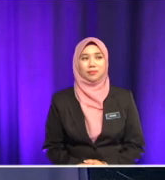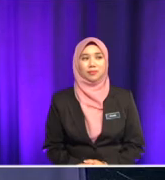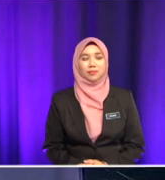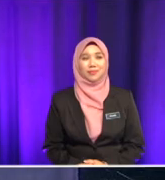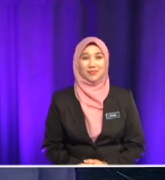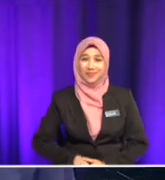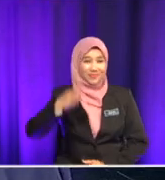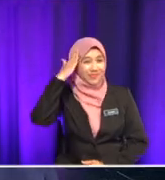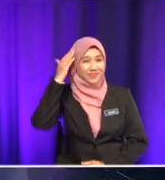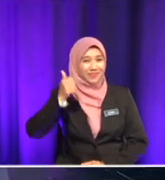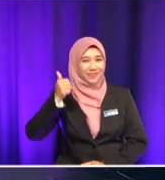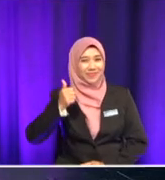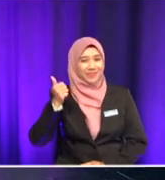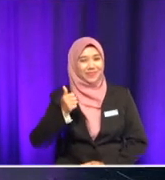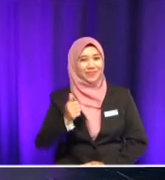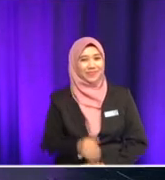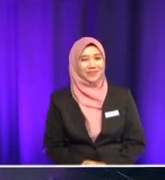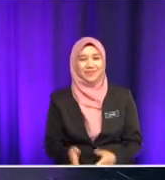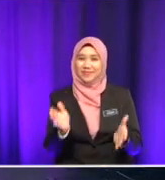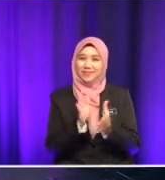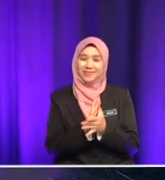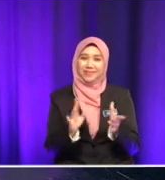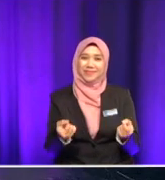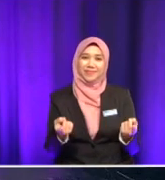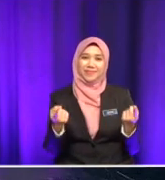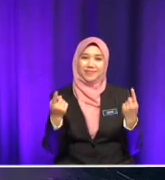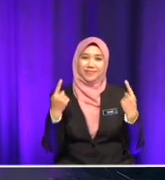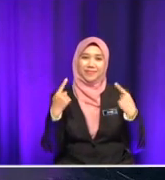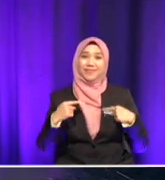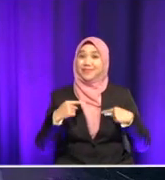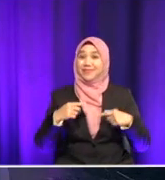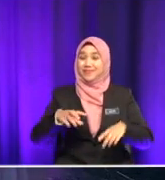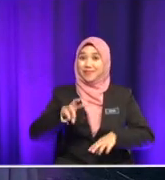Assalamualaikum Selamat datang ke warung